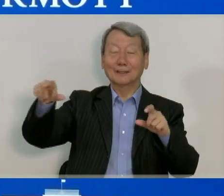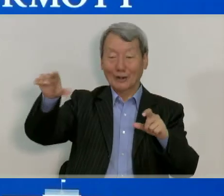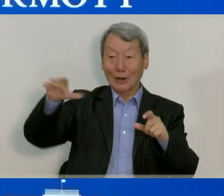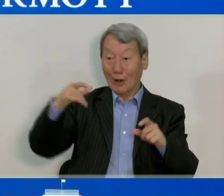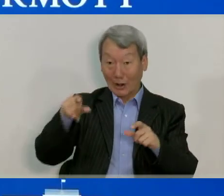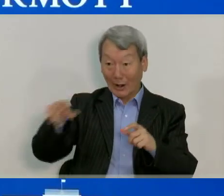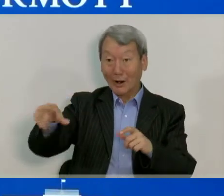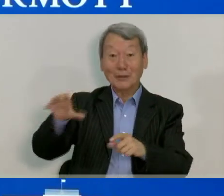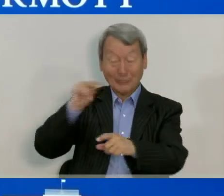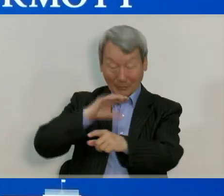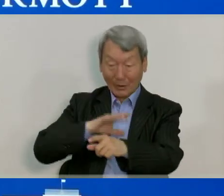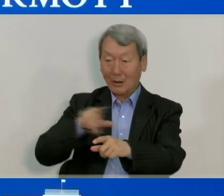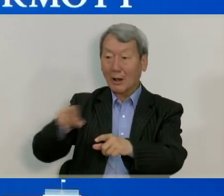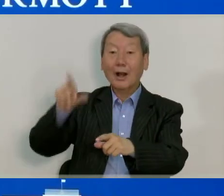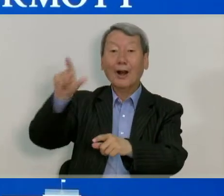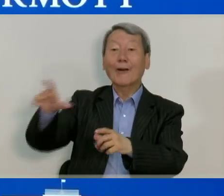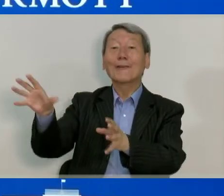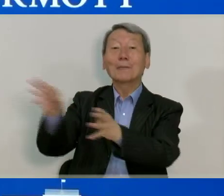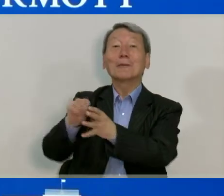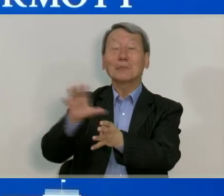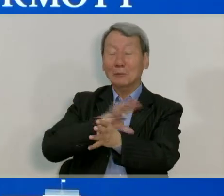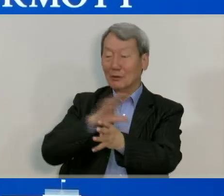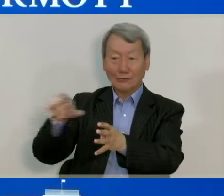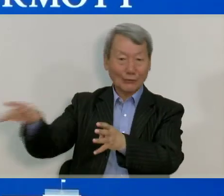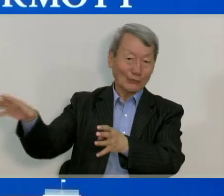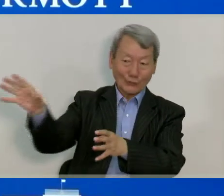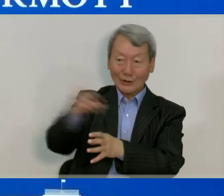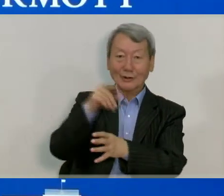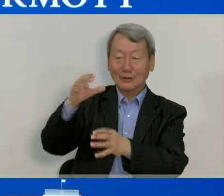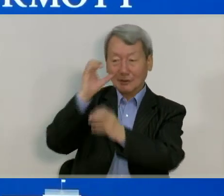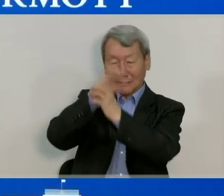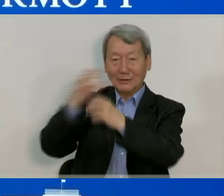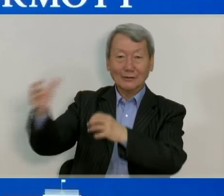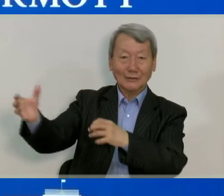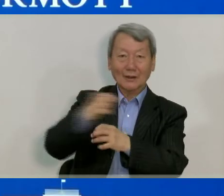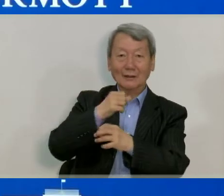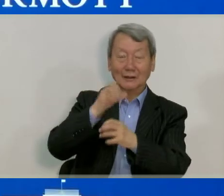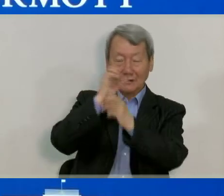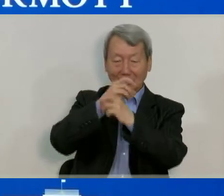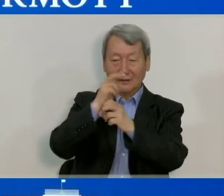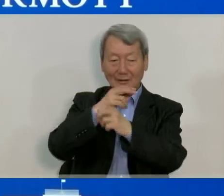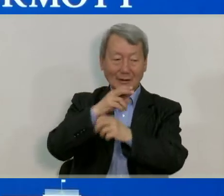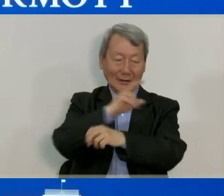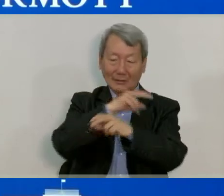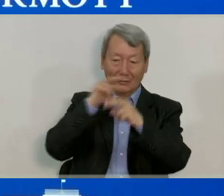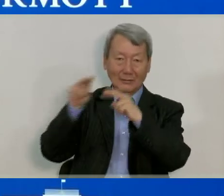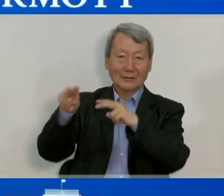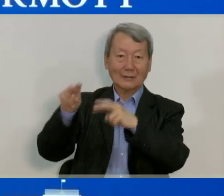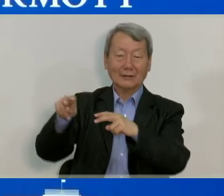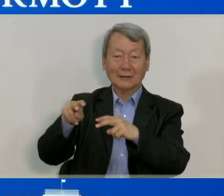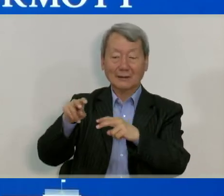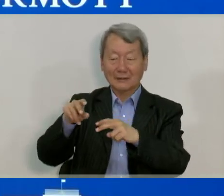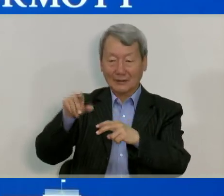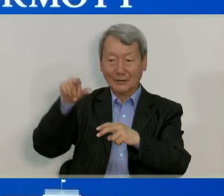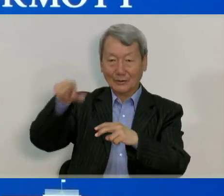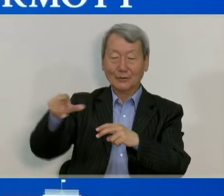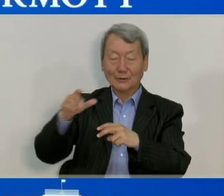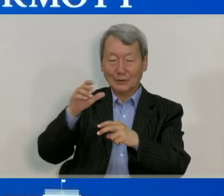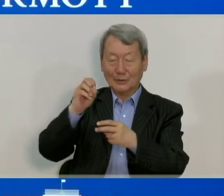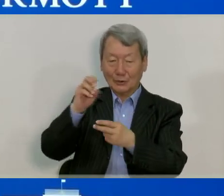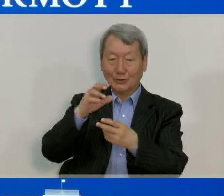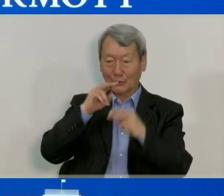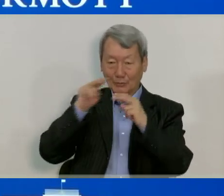кызматкерлердин баарын лабораториялык тастыктоолордон өткөзүп, булардын баарына тең жана медициналык көзөмөл